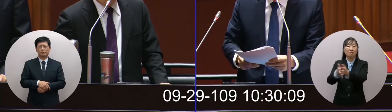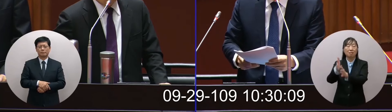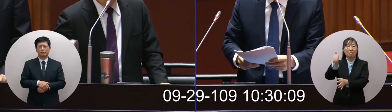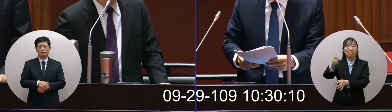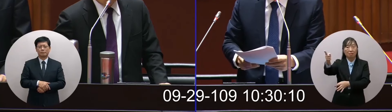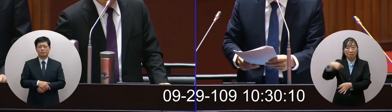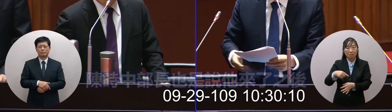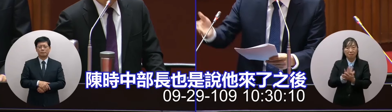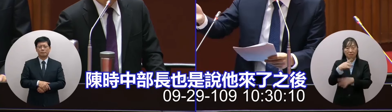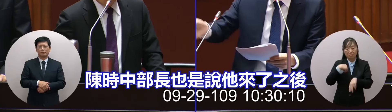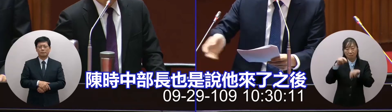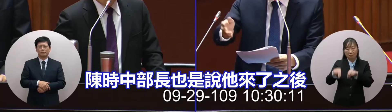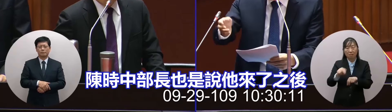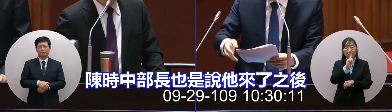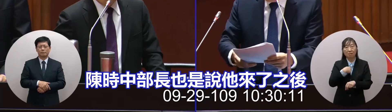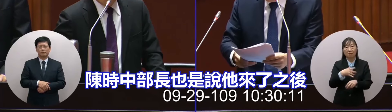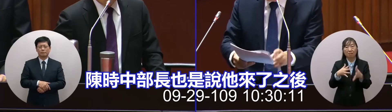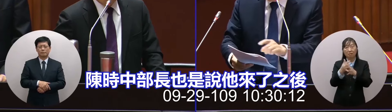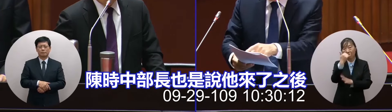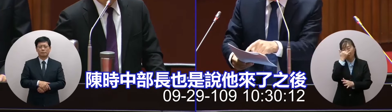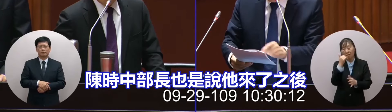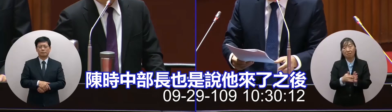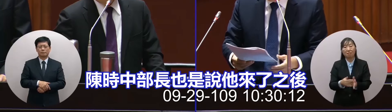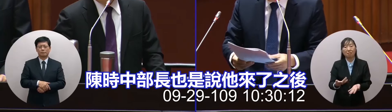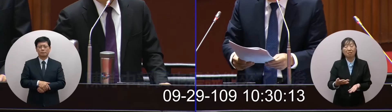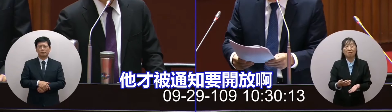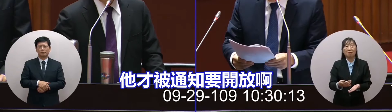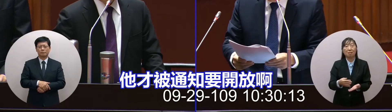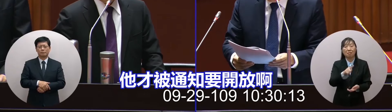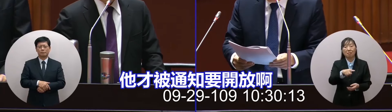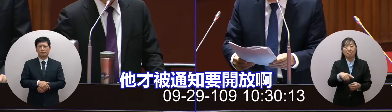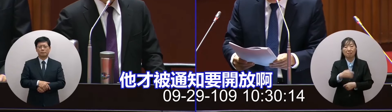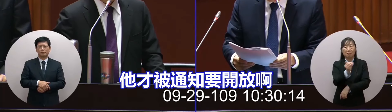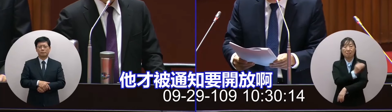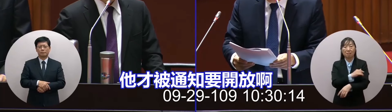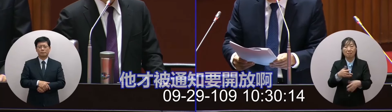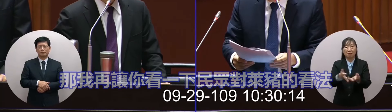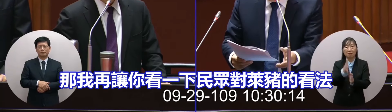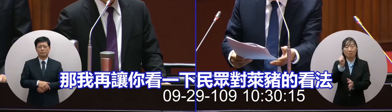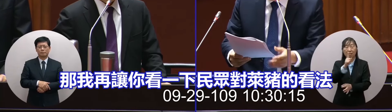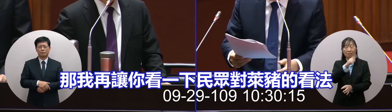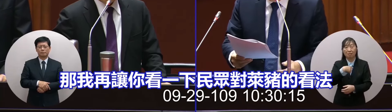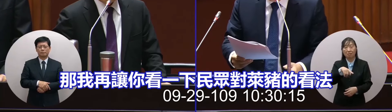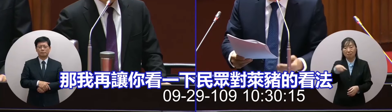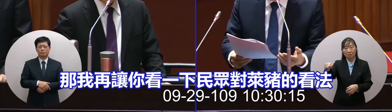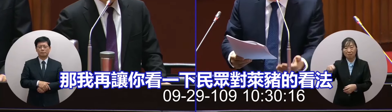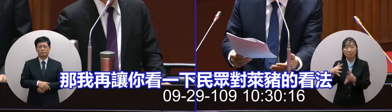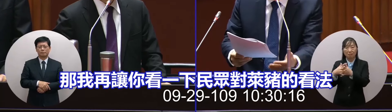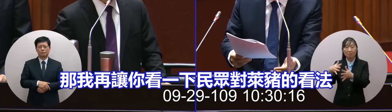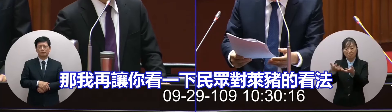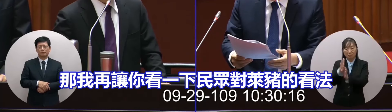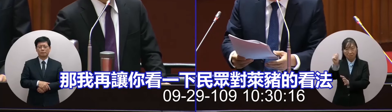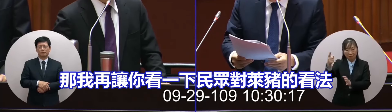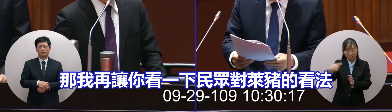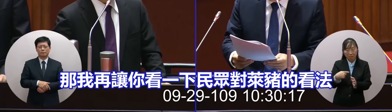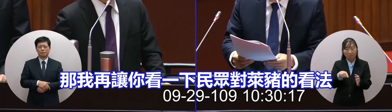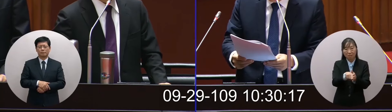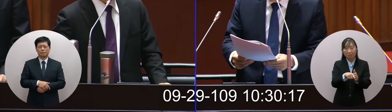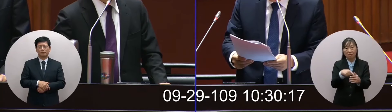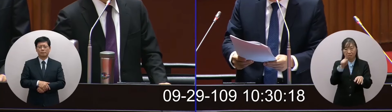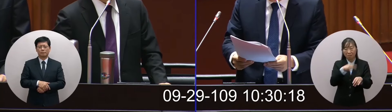啊，陈时中部长也是说他来了之后他才被通知要开放啊。然后我再让你看一下民众对来